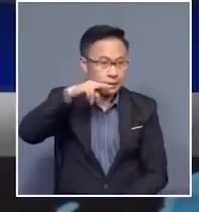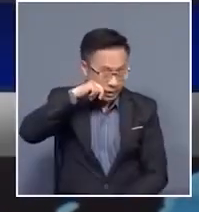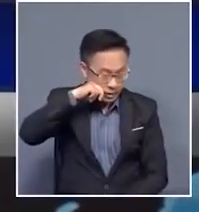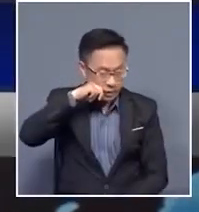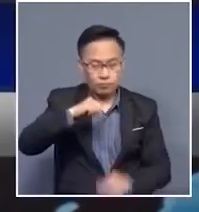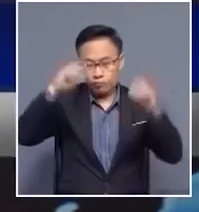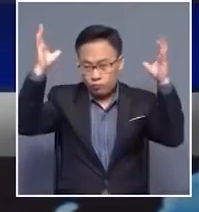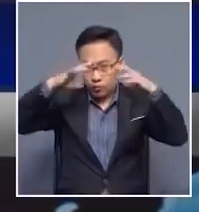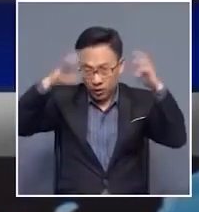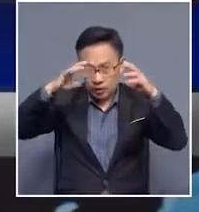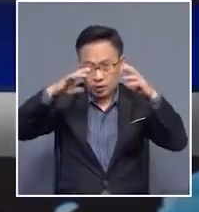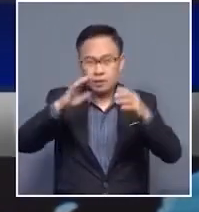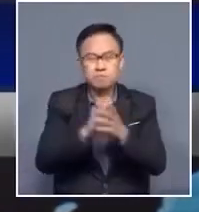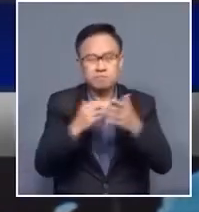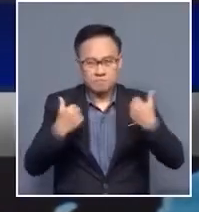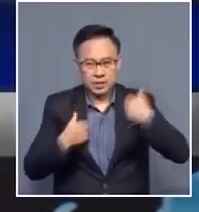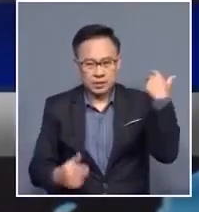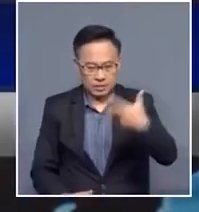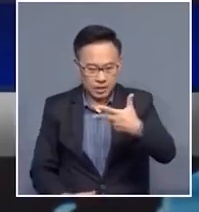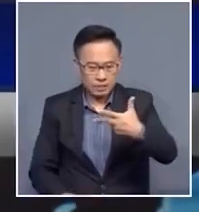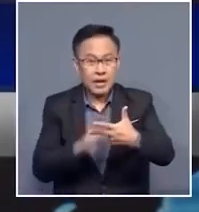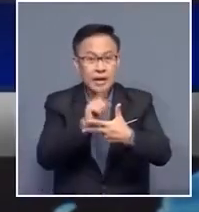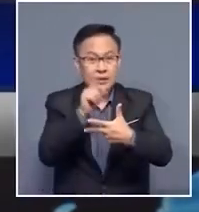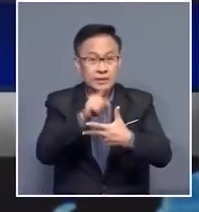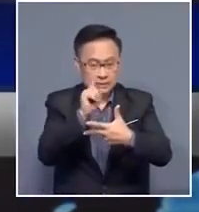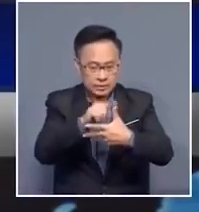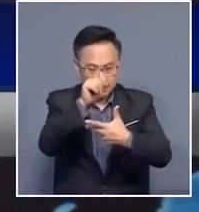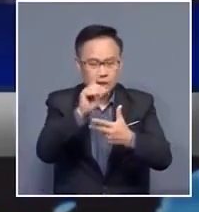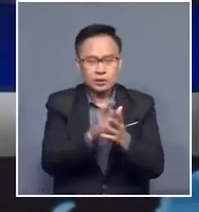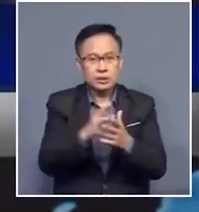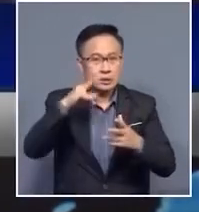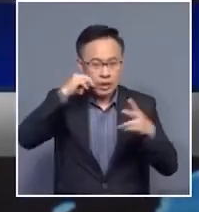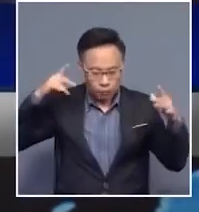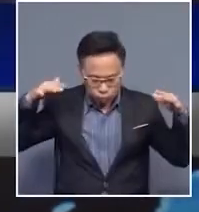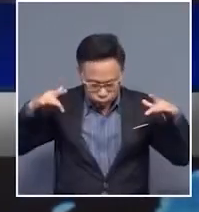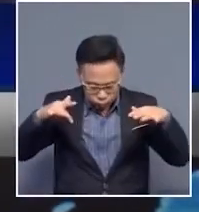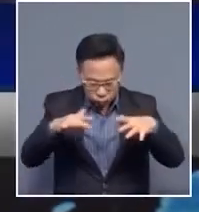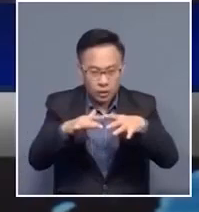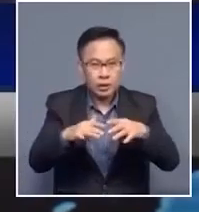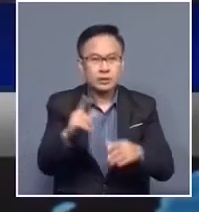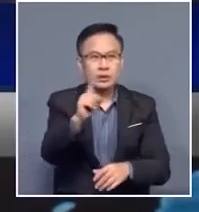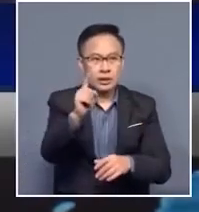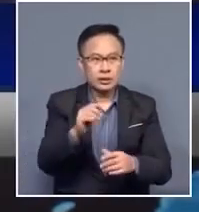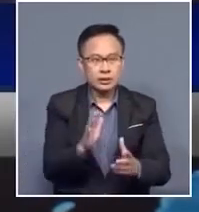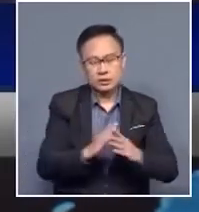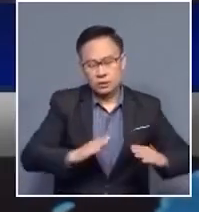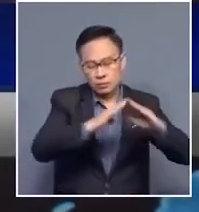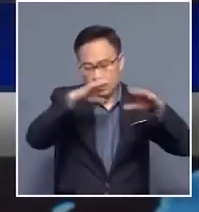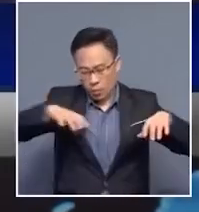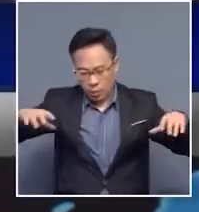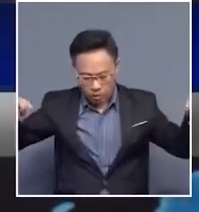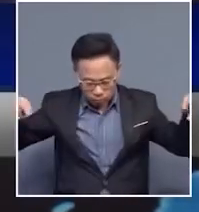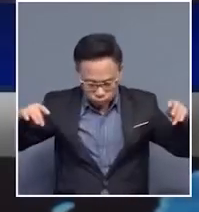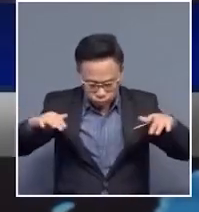นเนี่ยมองเป็น3ส่วนคือพื้นที่รับน้ำส่วนใหญ่ก็คือพื้นที่ที่อยู่อาคารบ้านเรือนต่างๆทั้งหมดในไหลรวมของที่ถนน